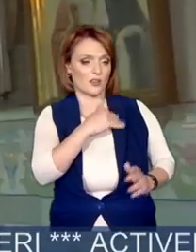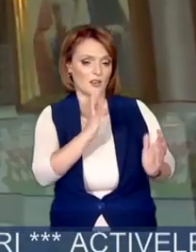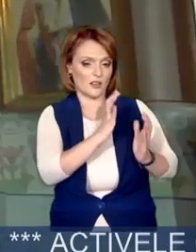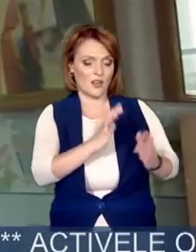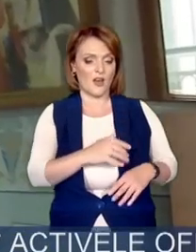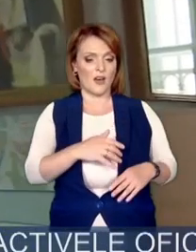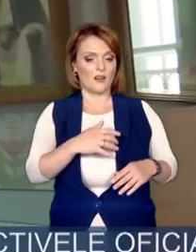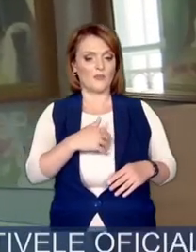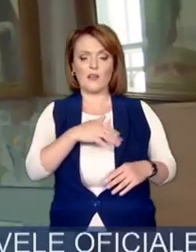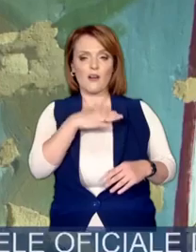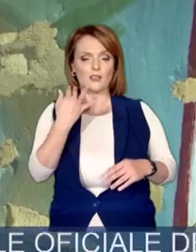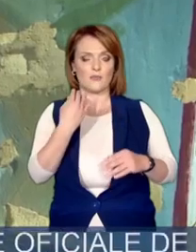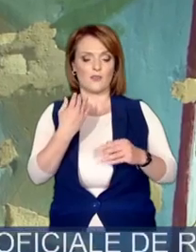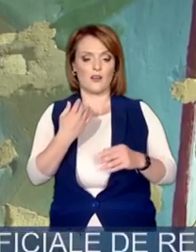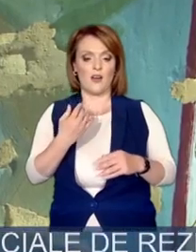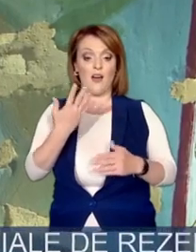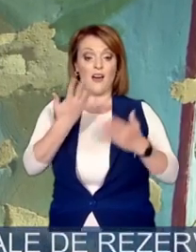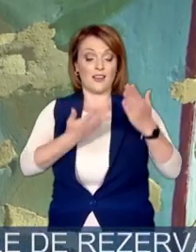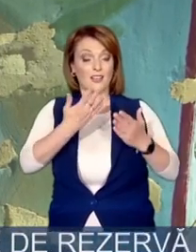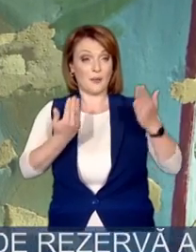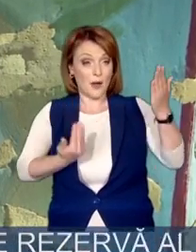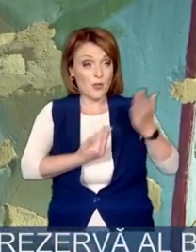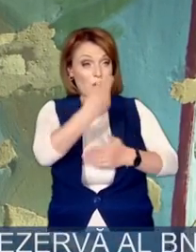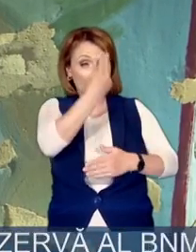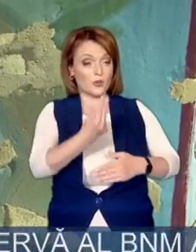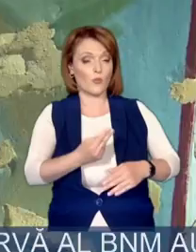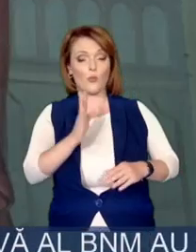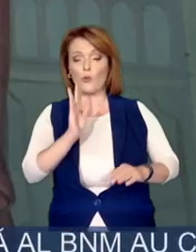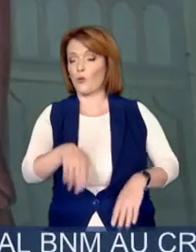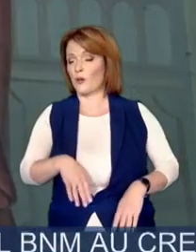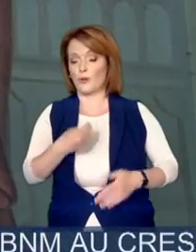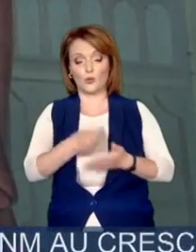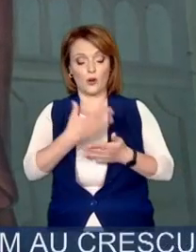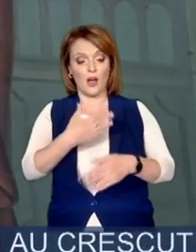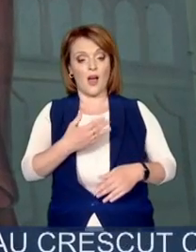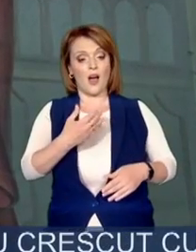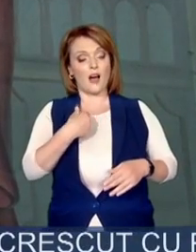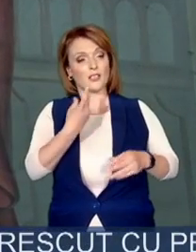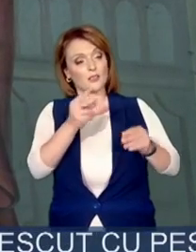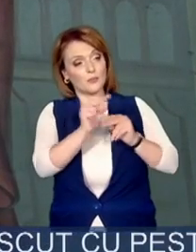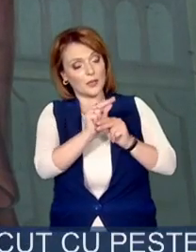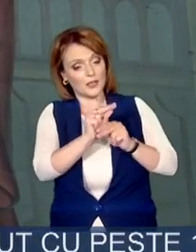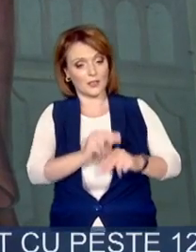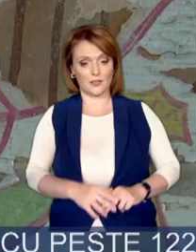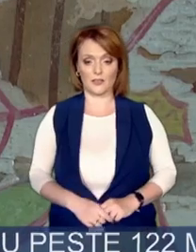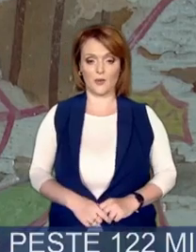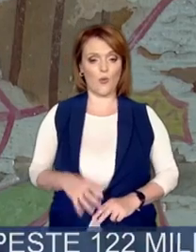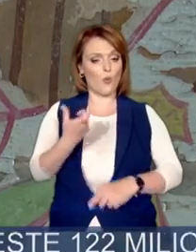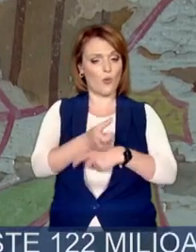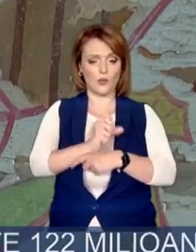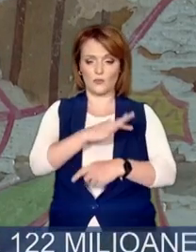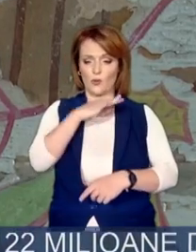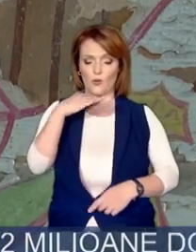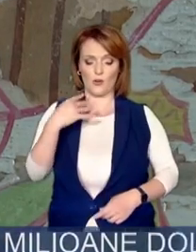o pictură, e foarte costisitor. Dacă să ajung eu până când să fac pictura, e foarte mult greu, trebuie